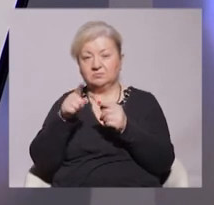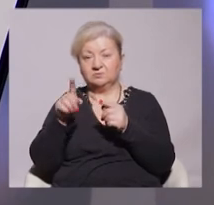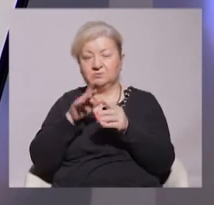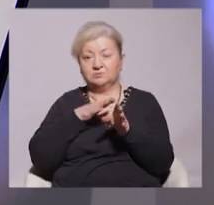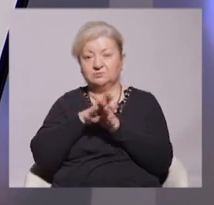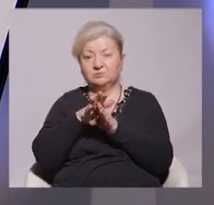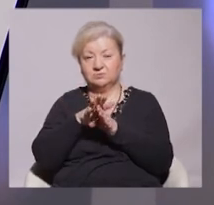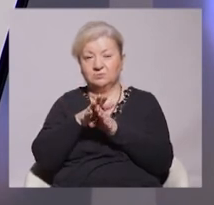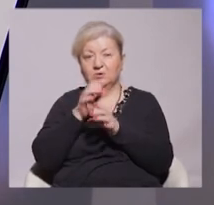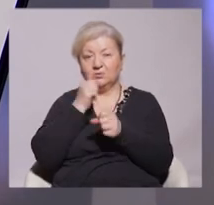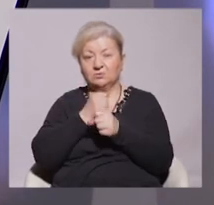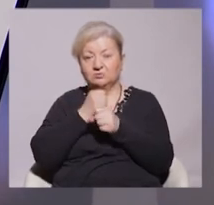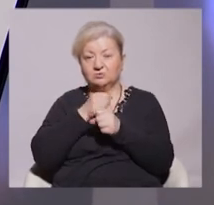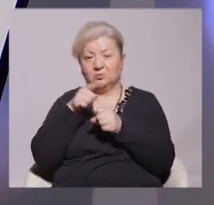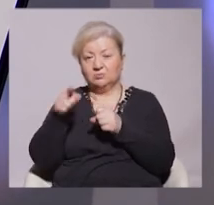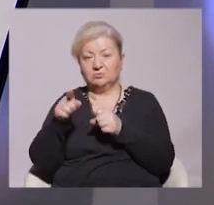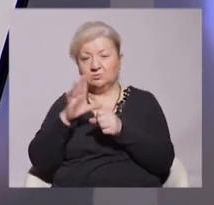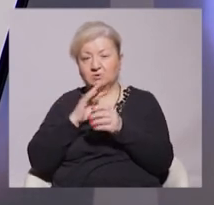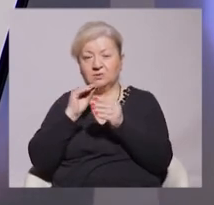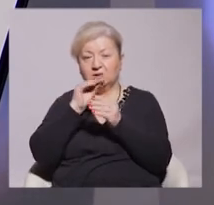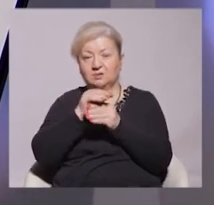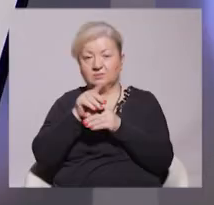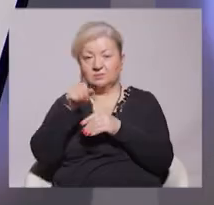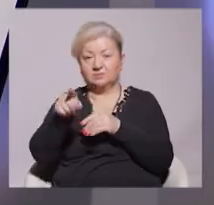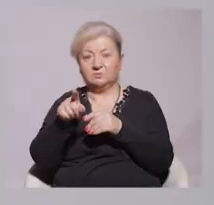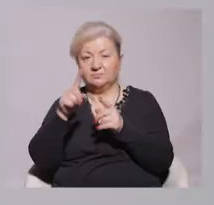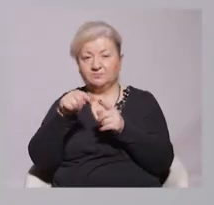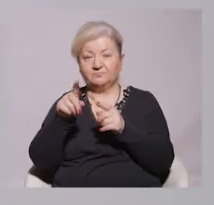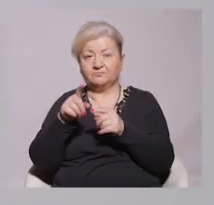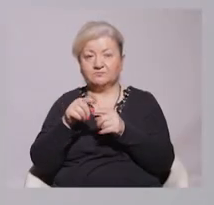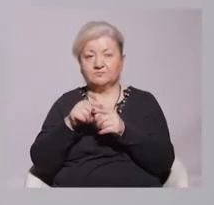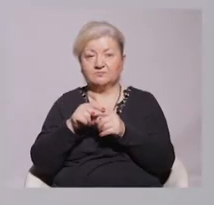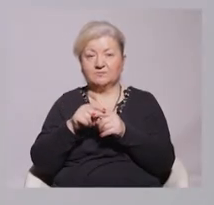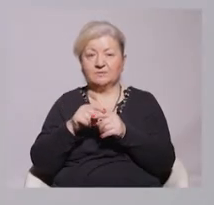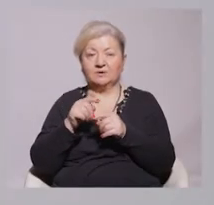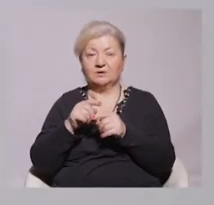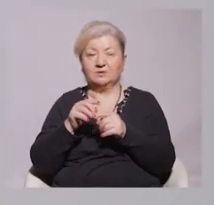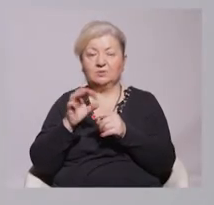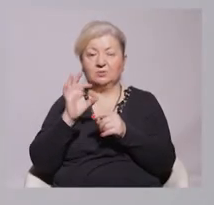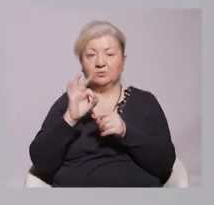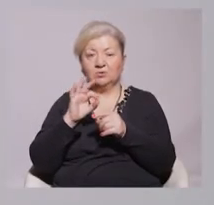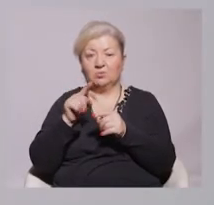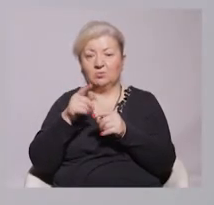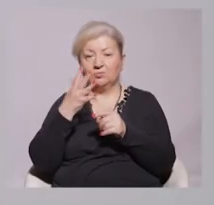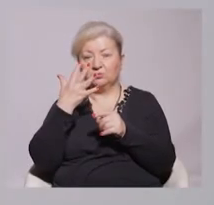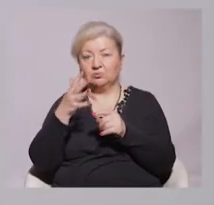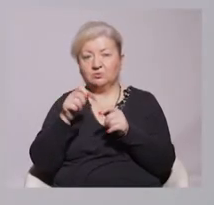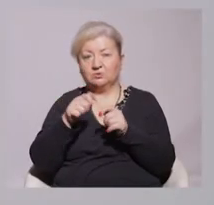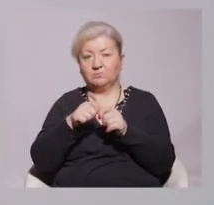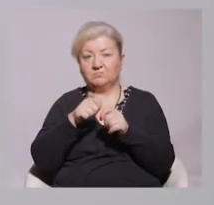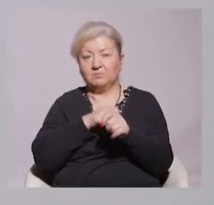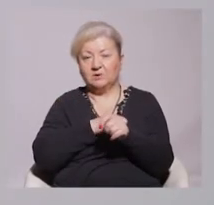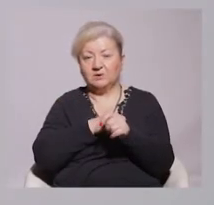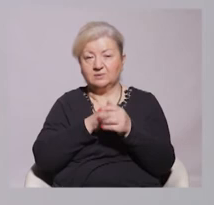ამ შესრულებული მუშაობიდან დაემატა აი შესაბამისი აი ეს 0.5 მეტრი,